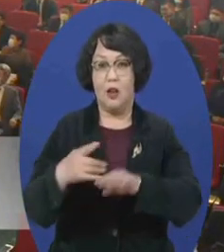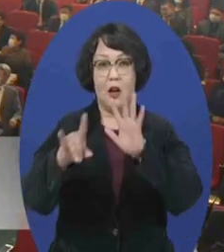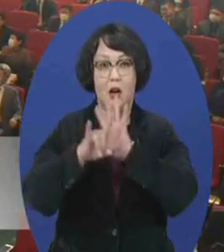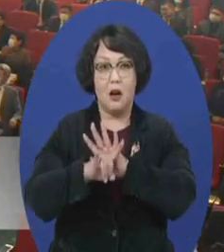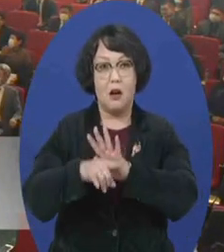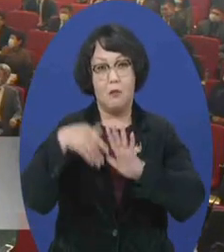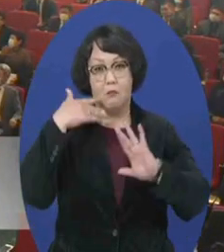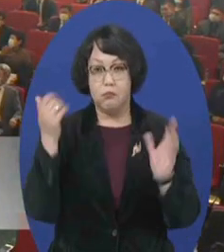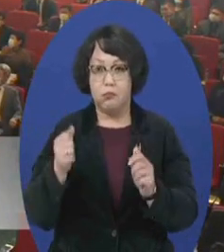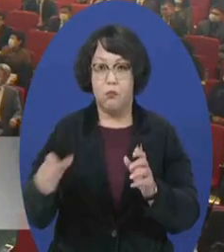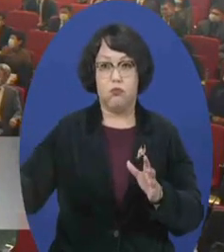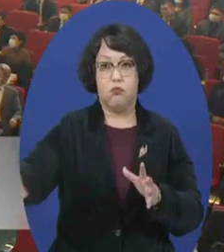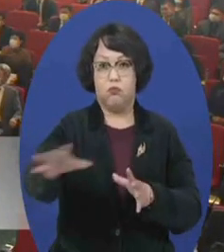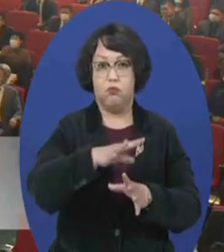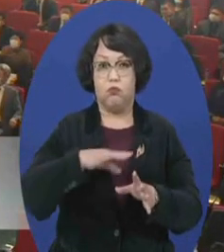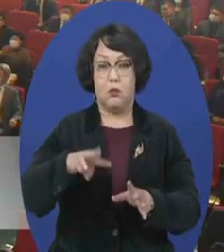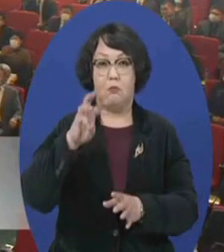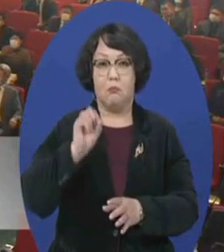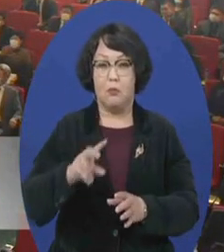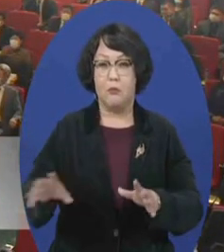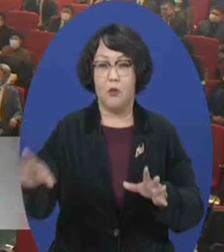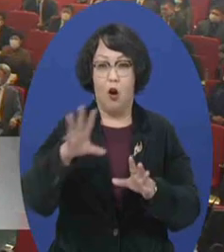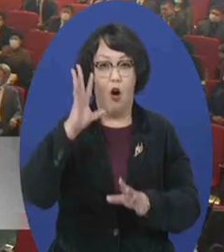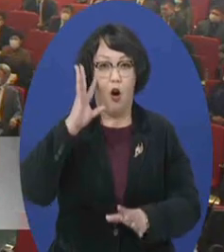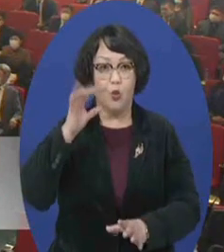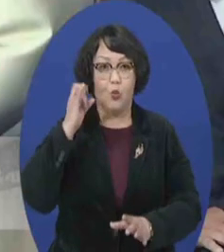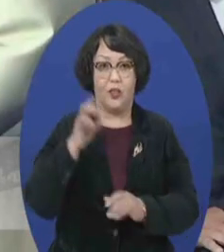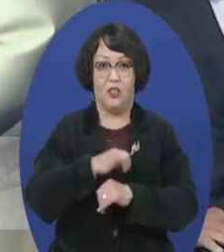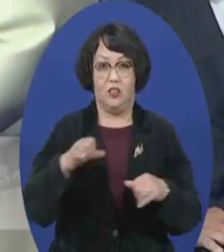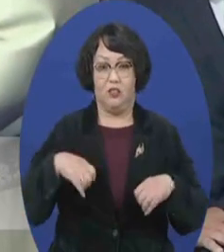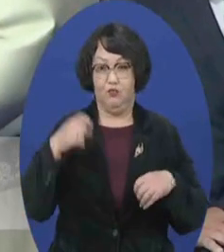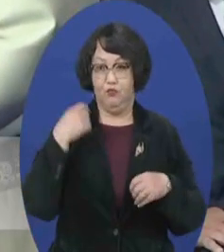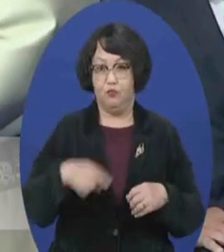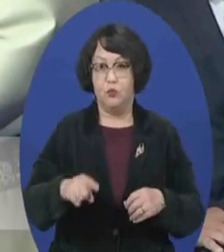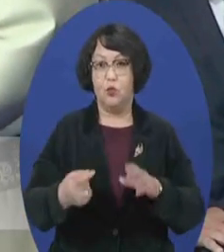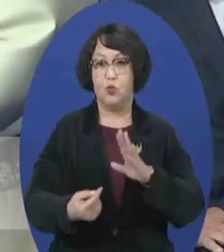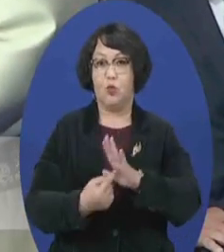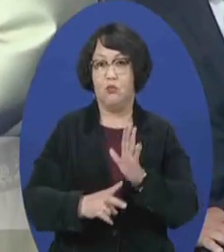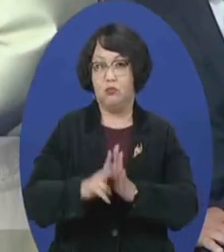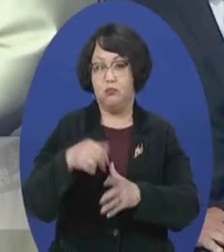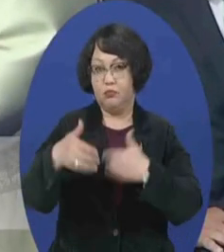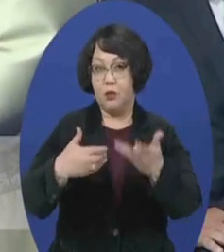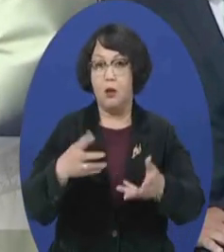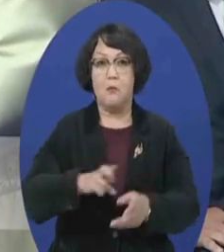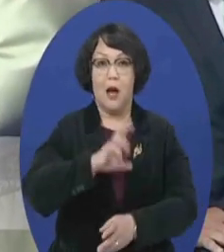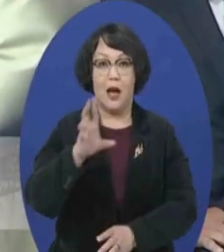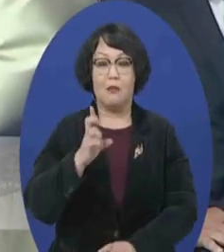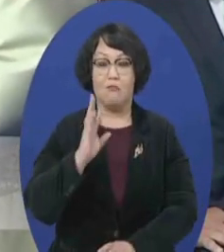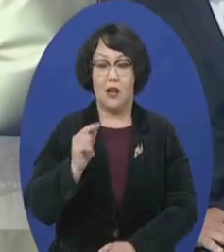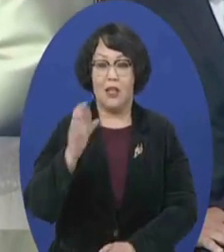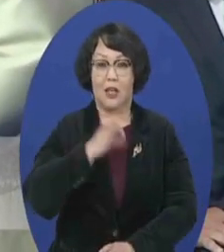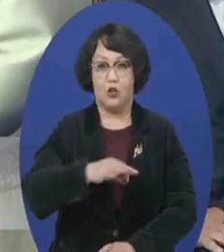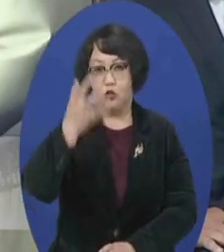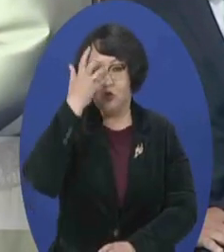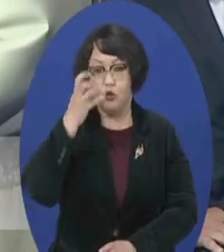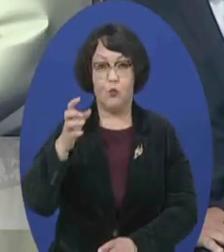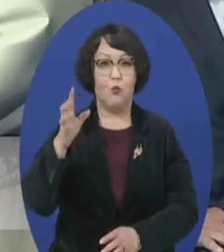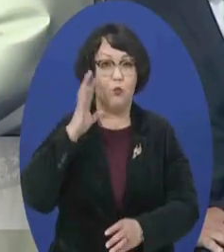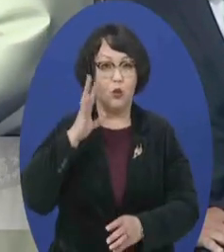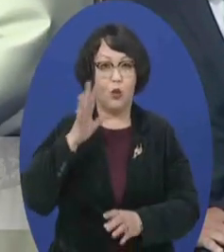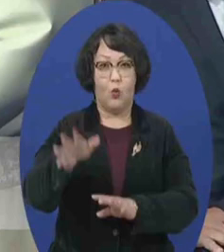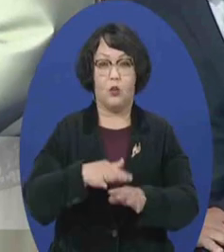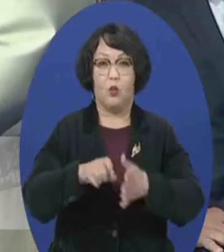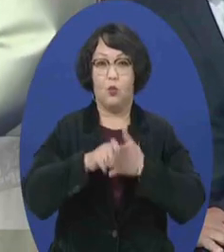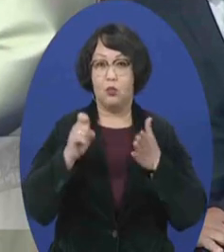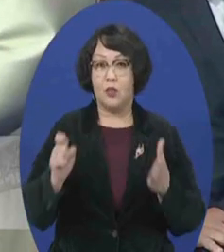буян, ард түмний мань оюун санааны охиндрог юм аа. Байгалийн баялагыг ашиглах төрийн бодлогыг урт хугацааны хөгжлийн